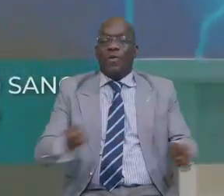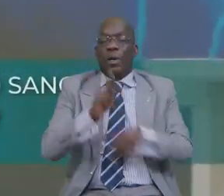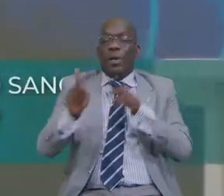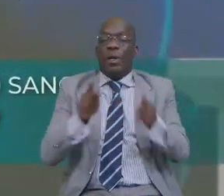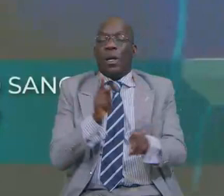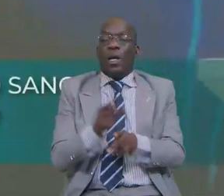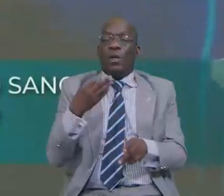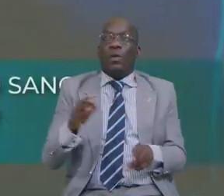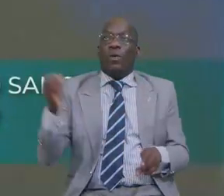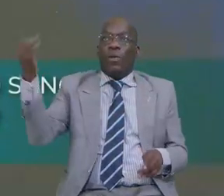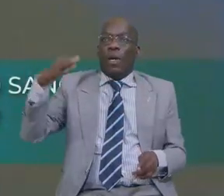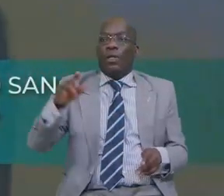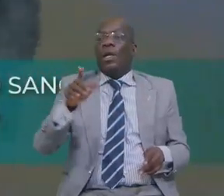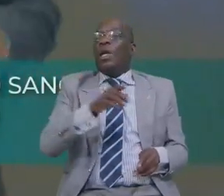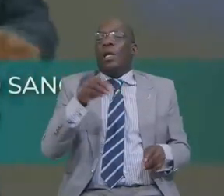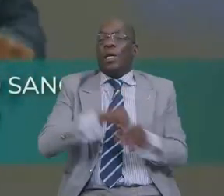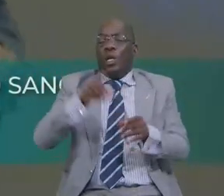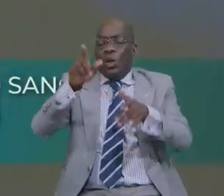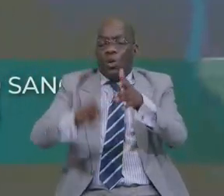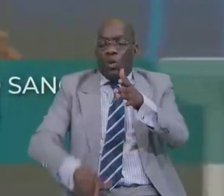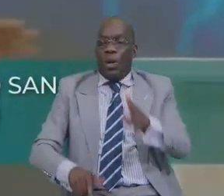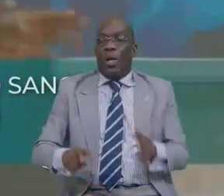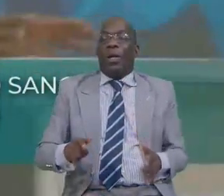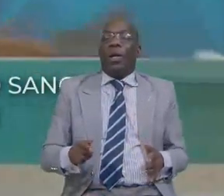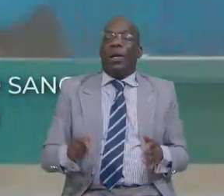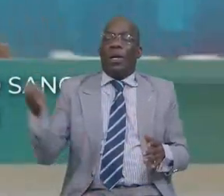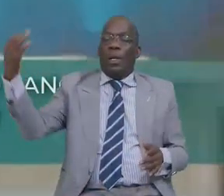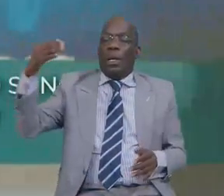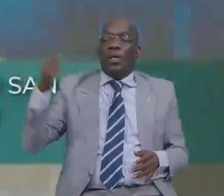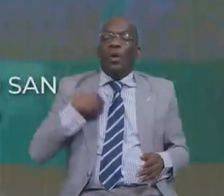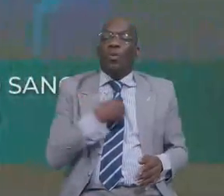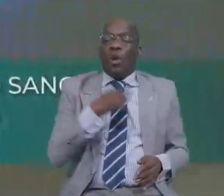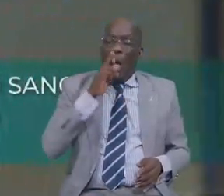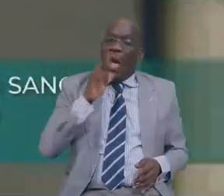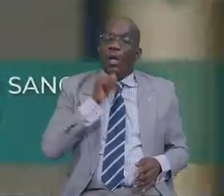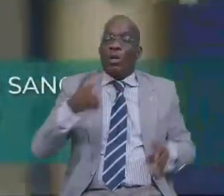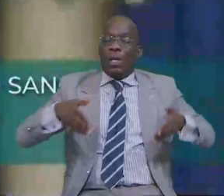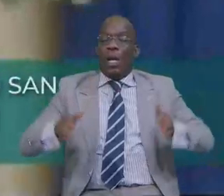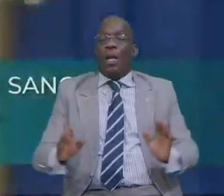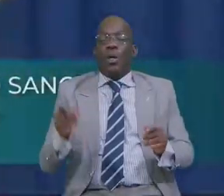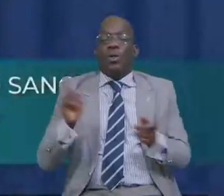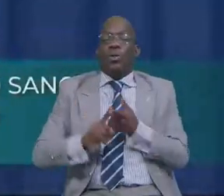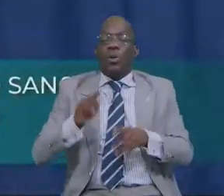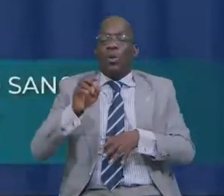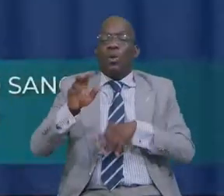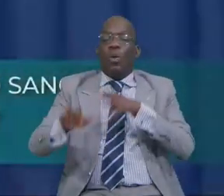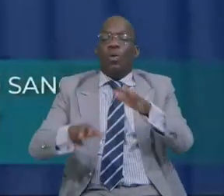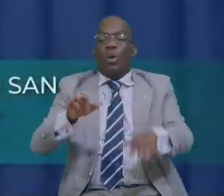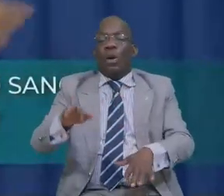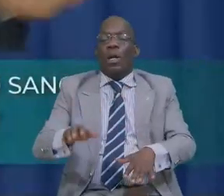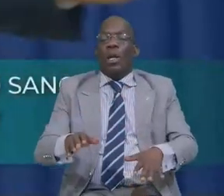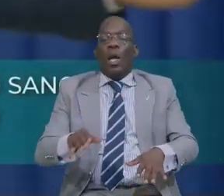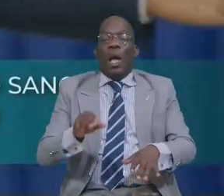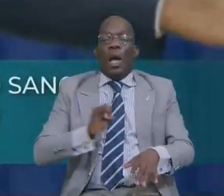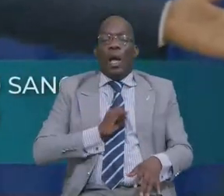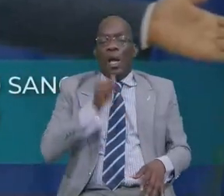vie différente, une vie de niveau basse. Nous ne sommes pas autorisés à marcher de... Ah, je